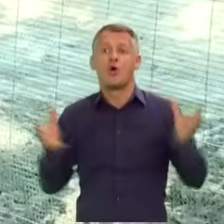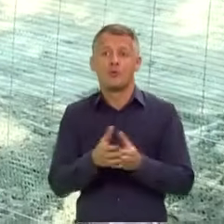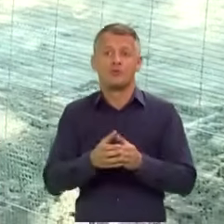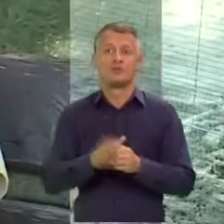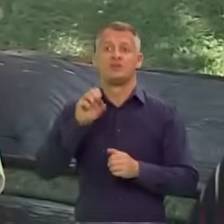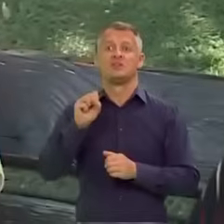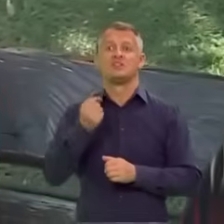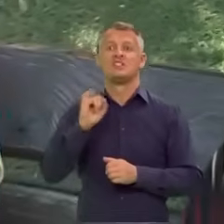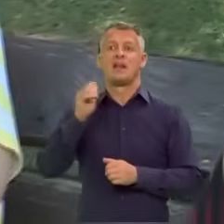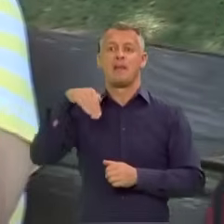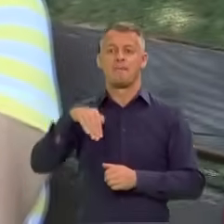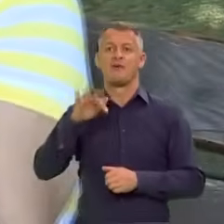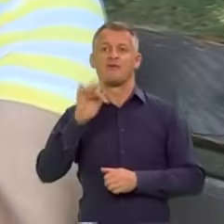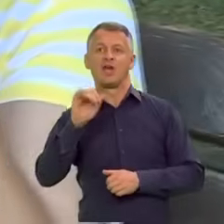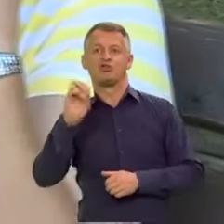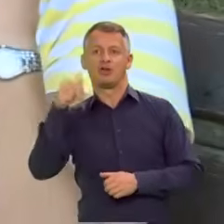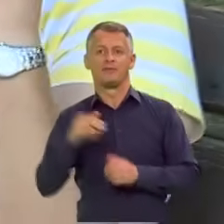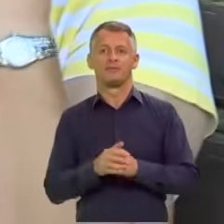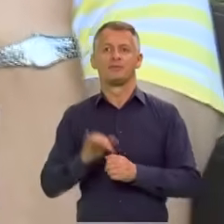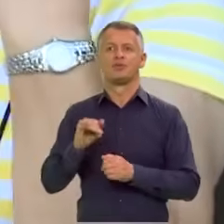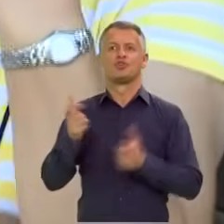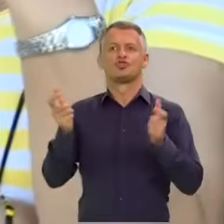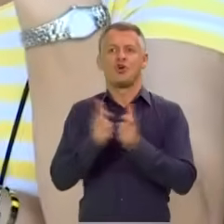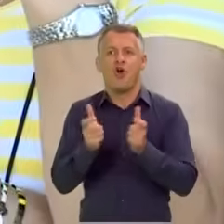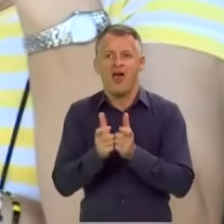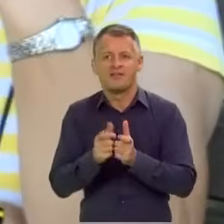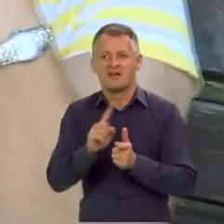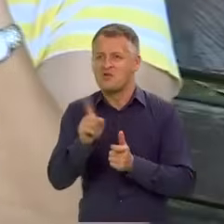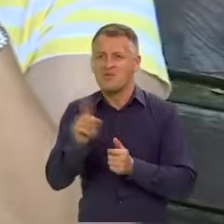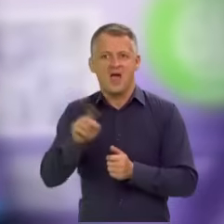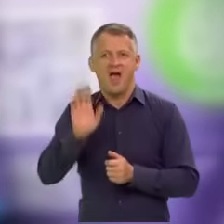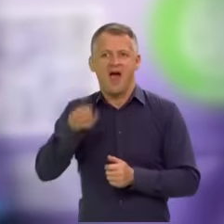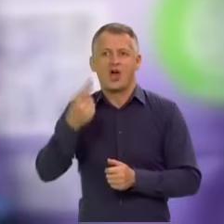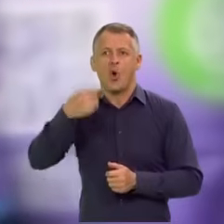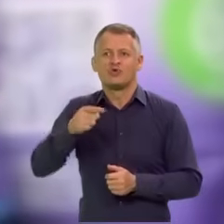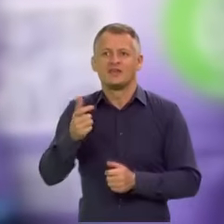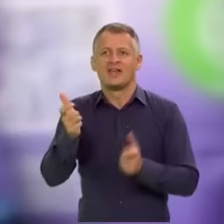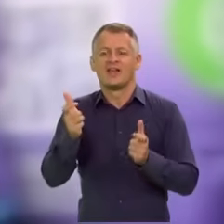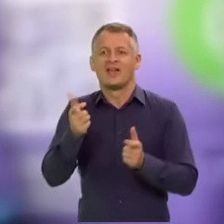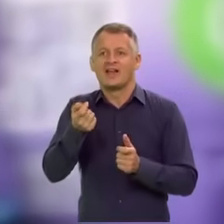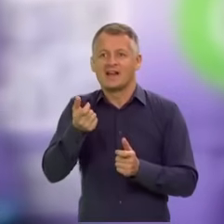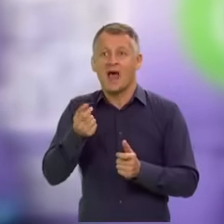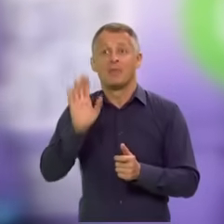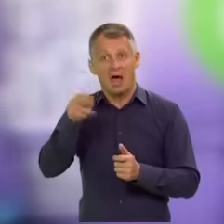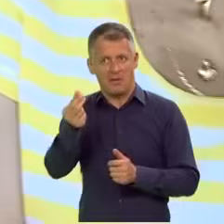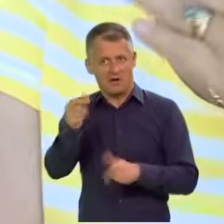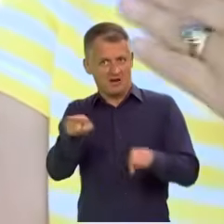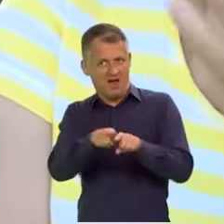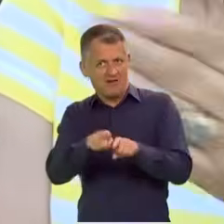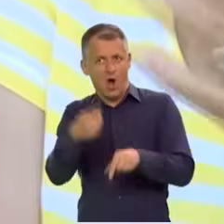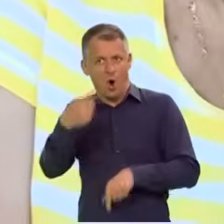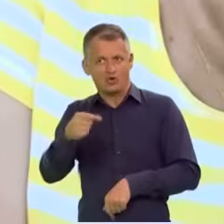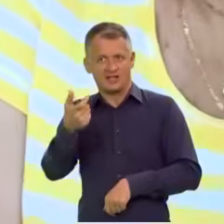de? Ca ciocolata care nu mai e de 100 de grame, dar are prețul 100 de grame, dar